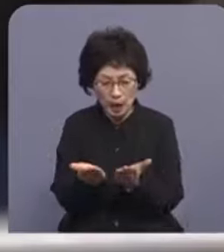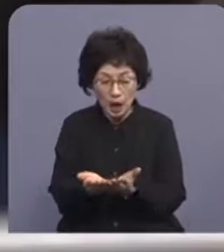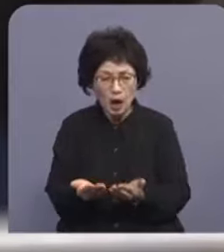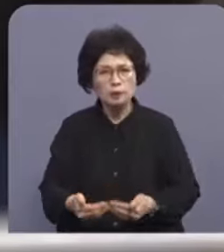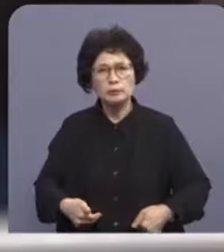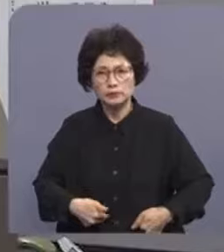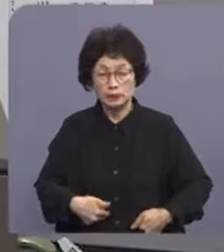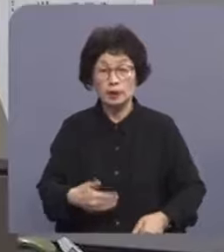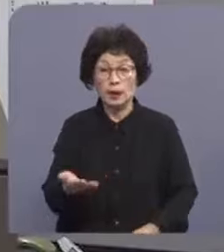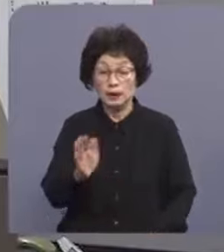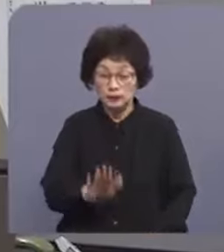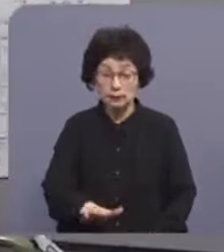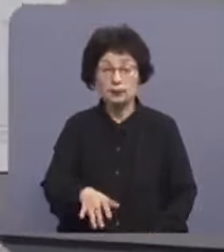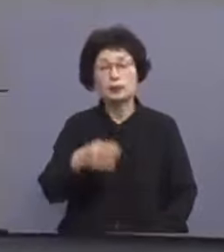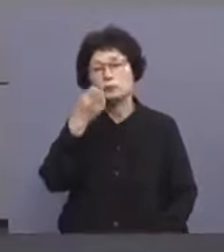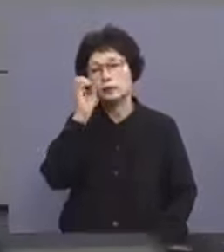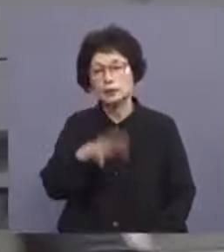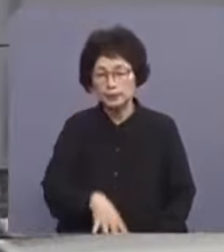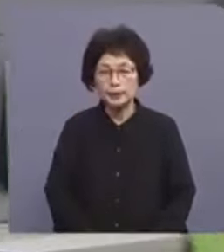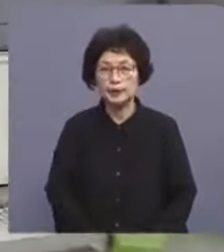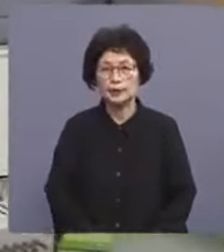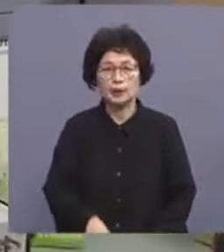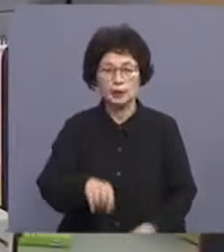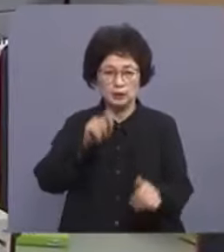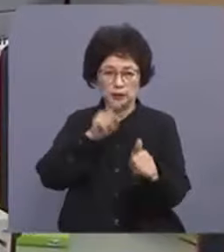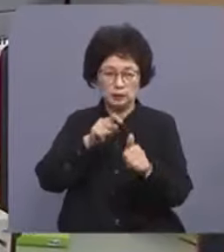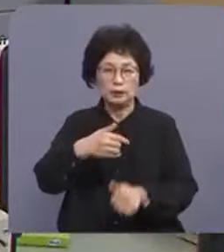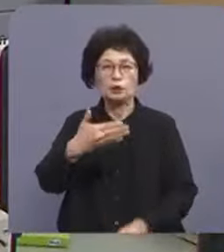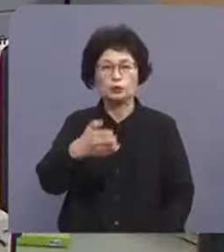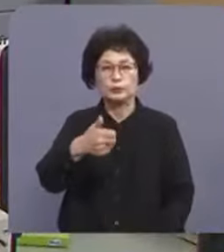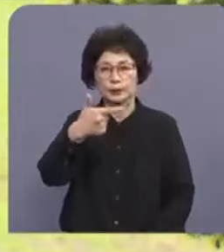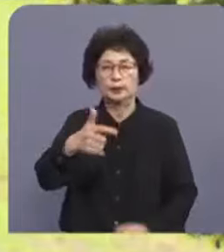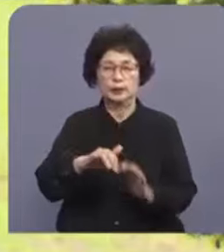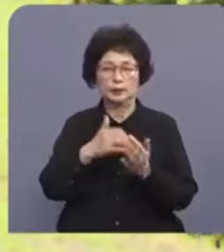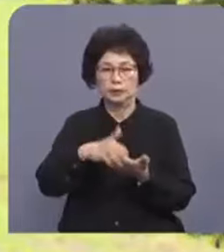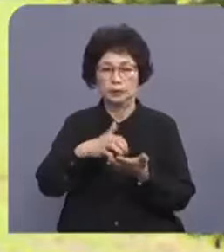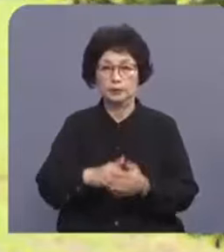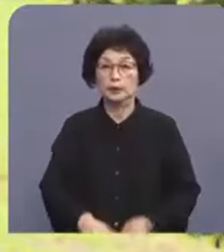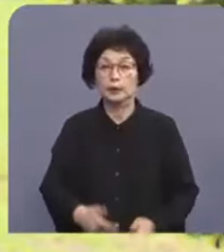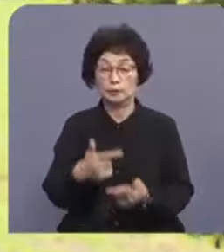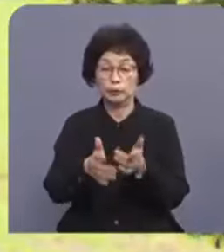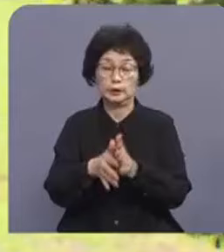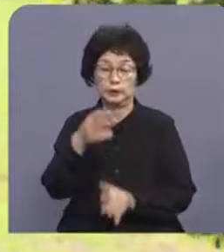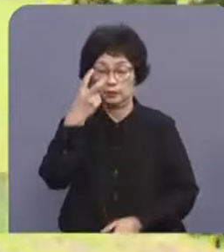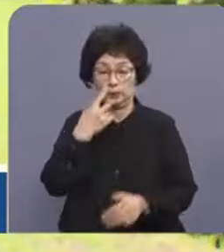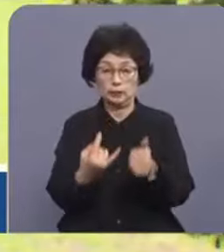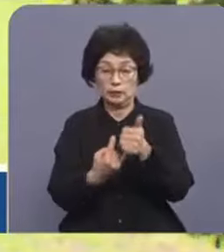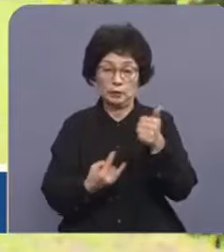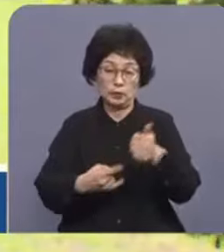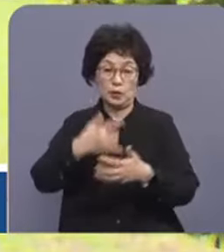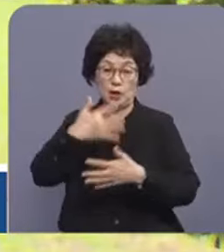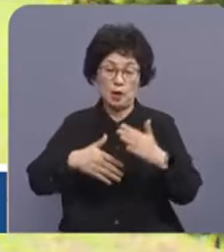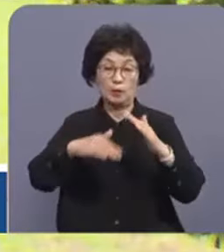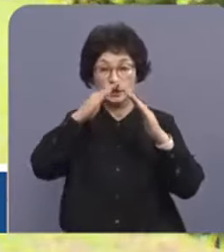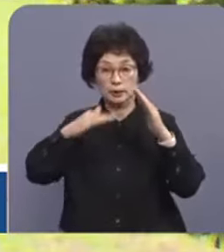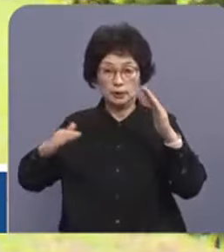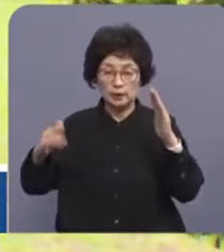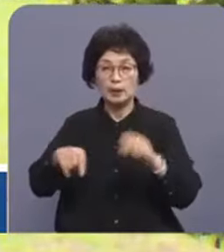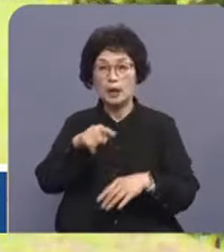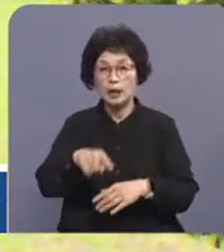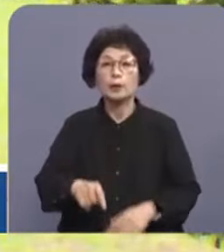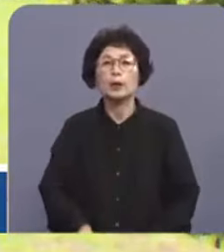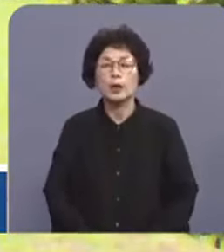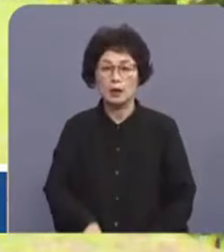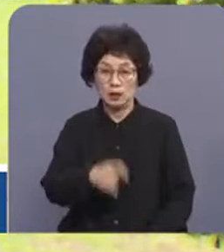신분상 징계 처분을 받은 건 수가 아여 건입니다 부산시 감사위원회는 영화의 전당 측에 기관